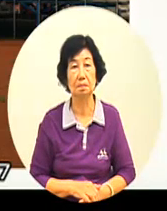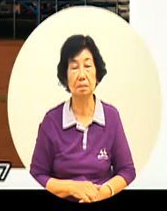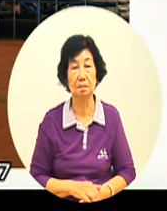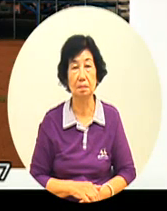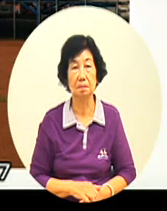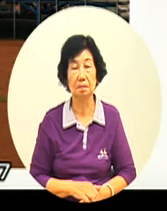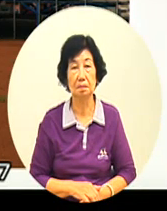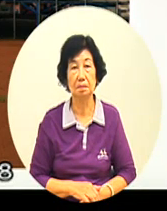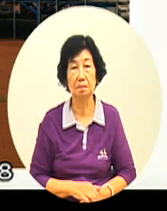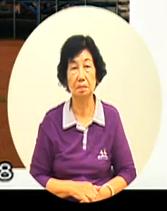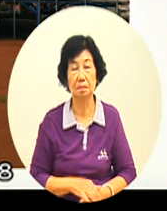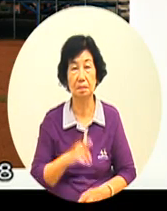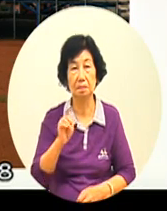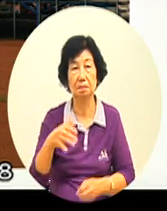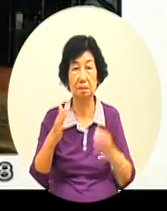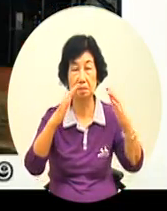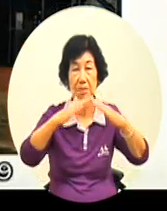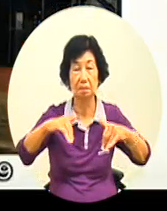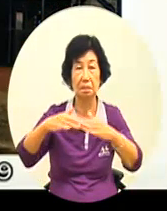来看一下，这个都倒塌